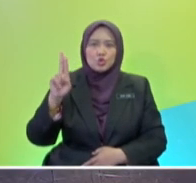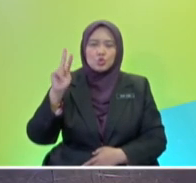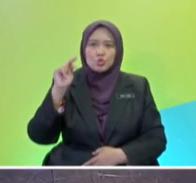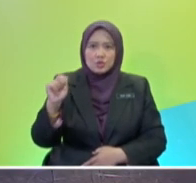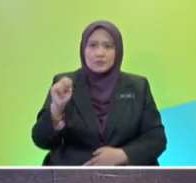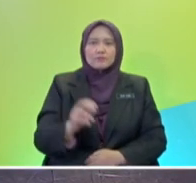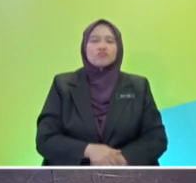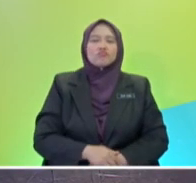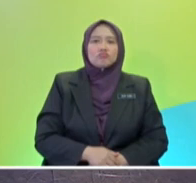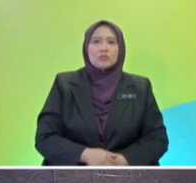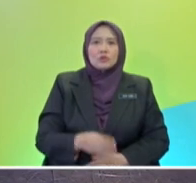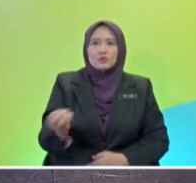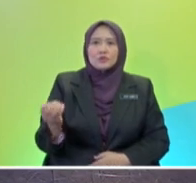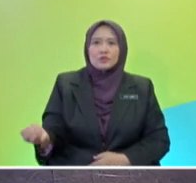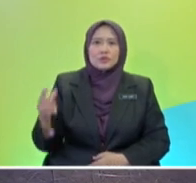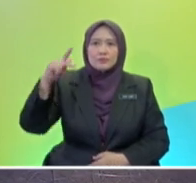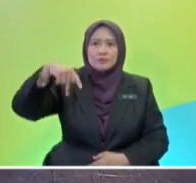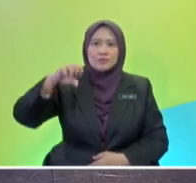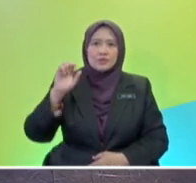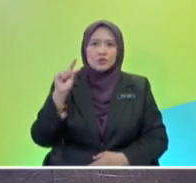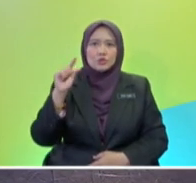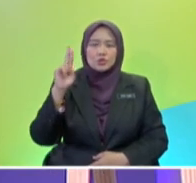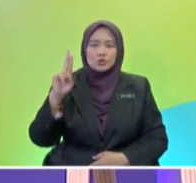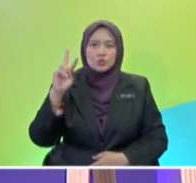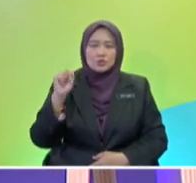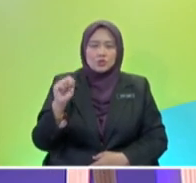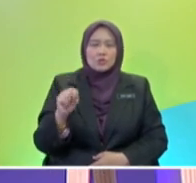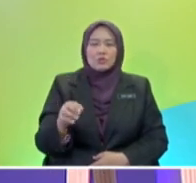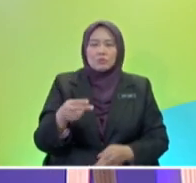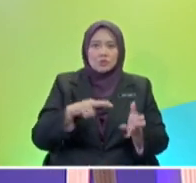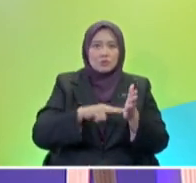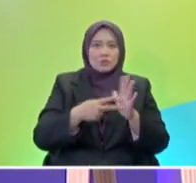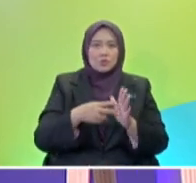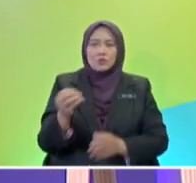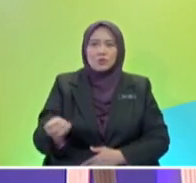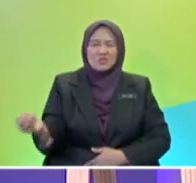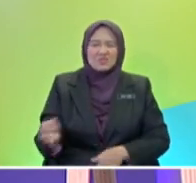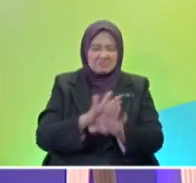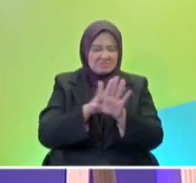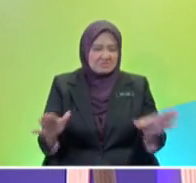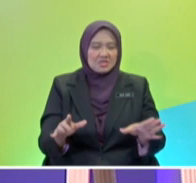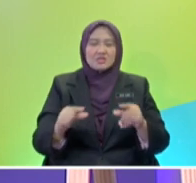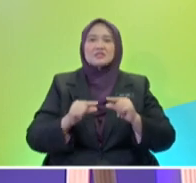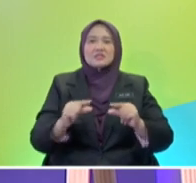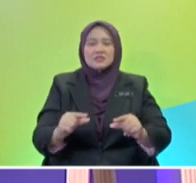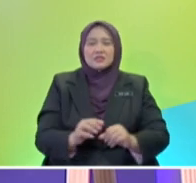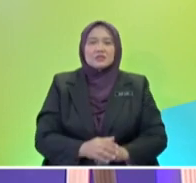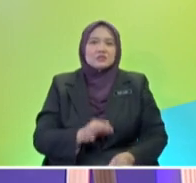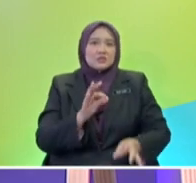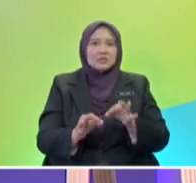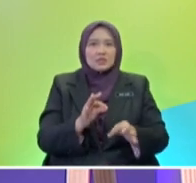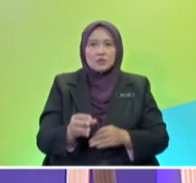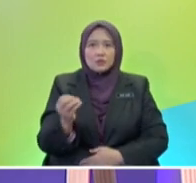Oke objek Pegon bermaksud objek yang tidak bergerak jadi apabila dikenakan sesuatu daya